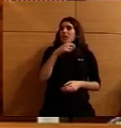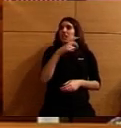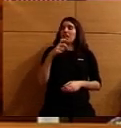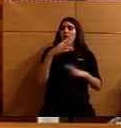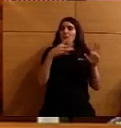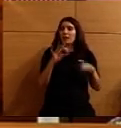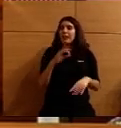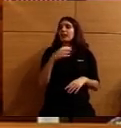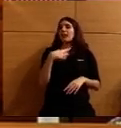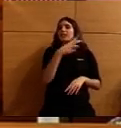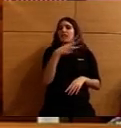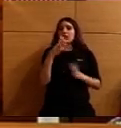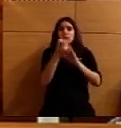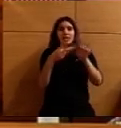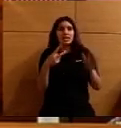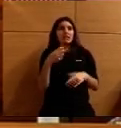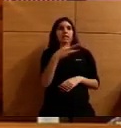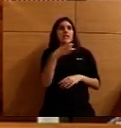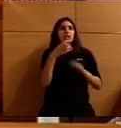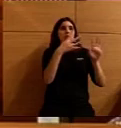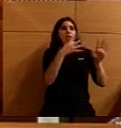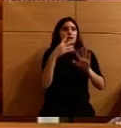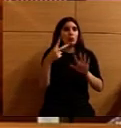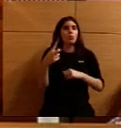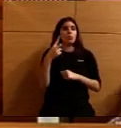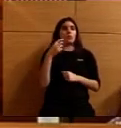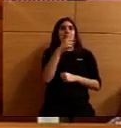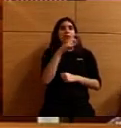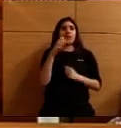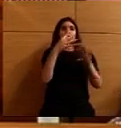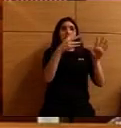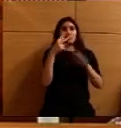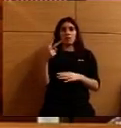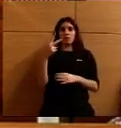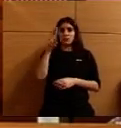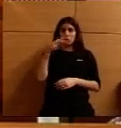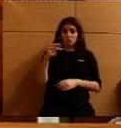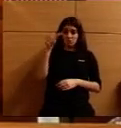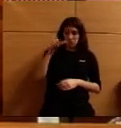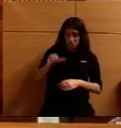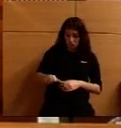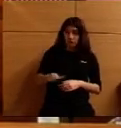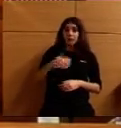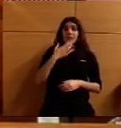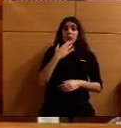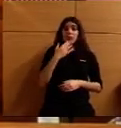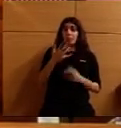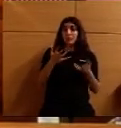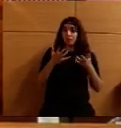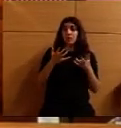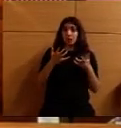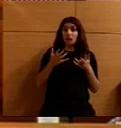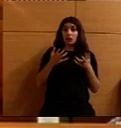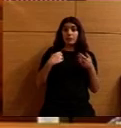163, 310, 391, 192, 132 euros, vull dir, això és el que pagarien o se beneficiarien